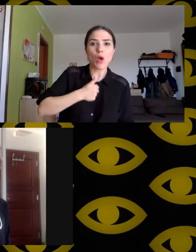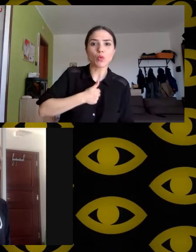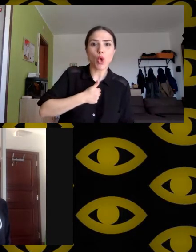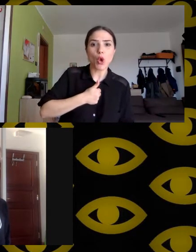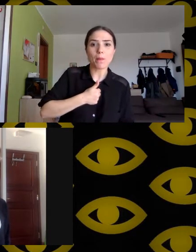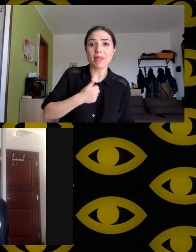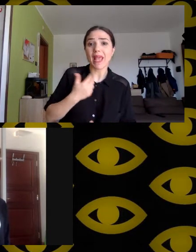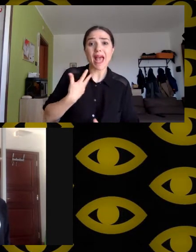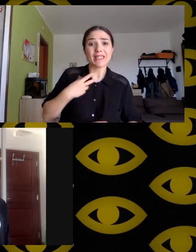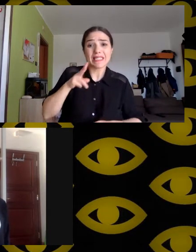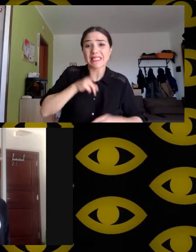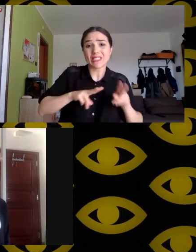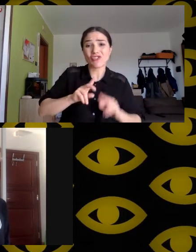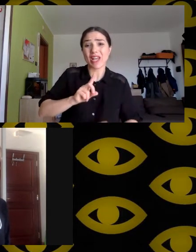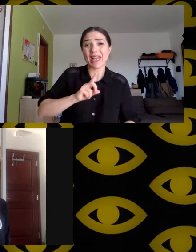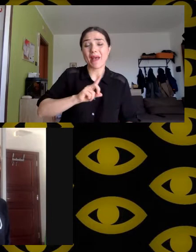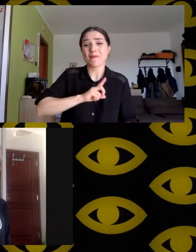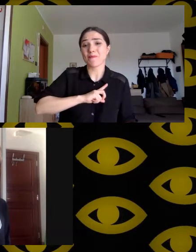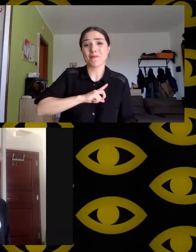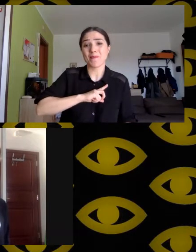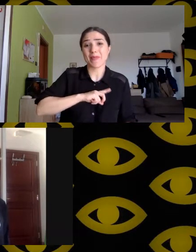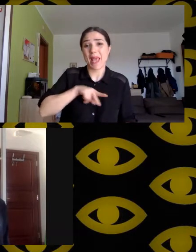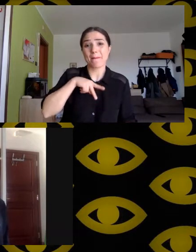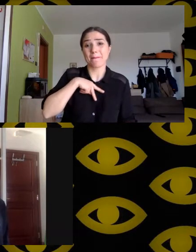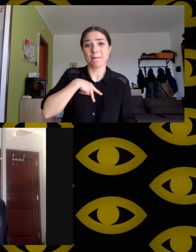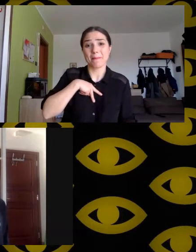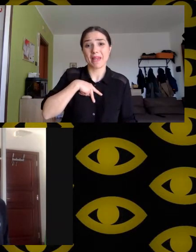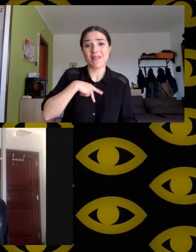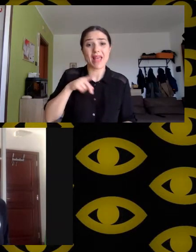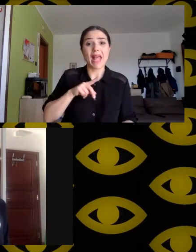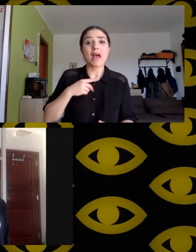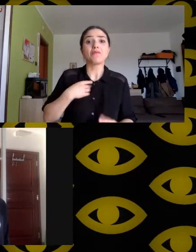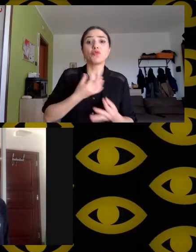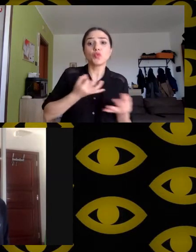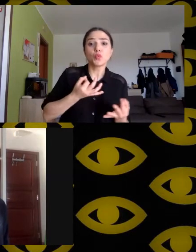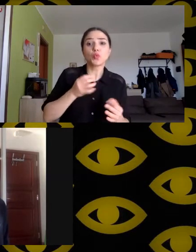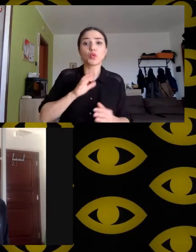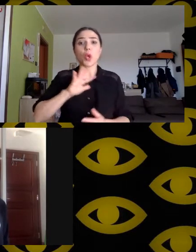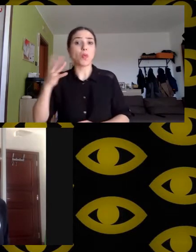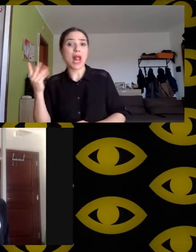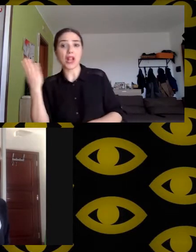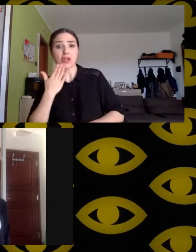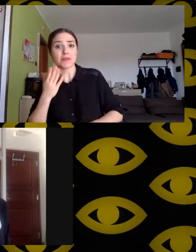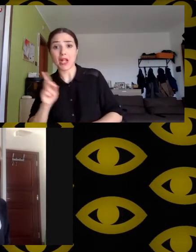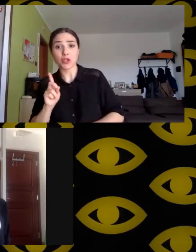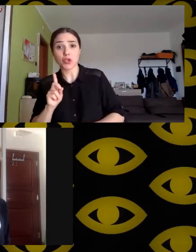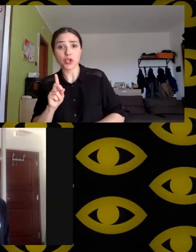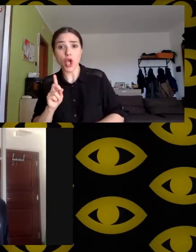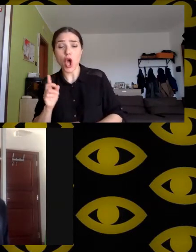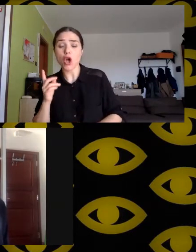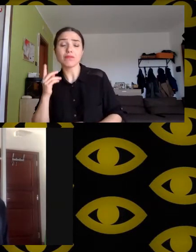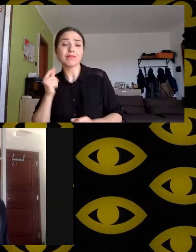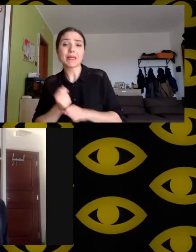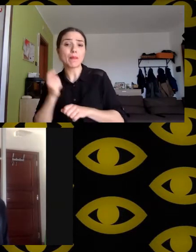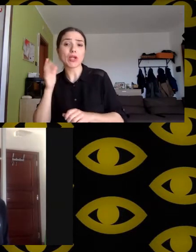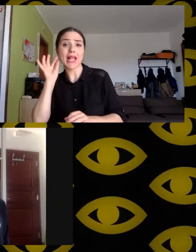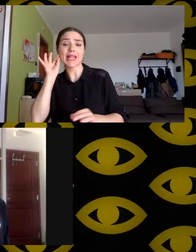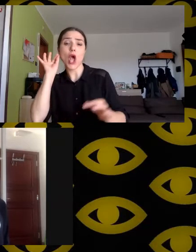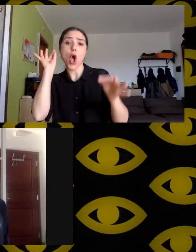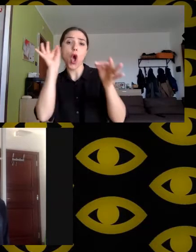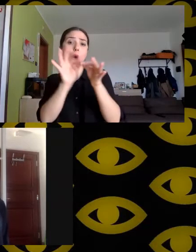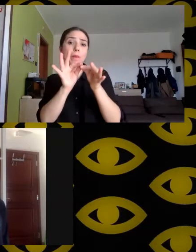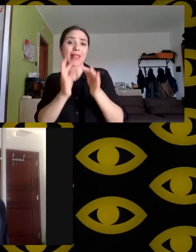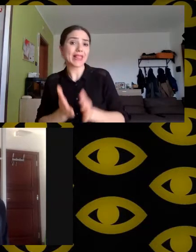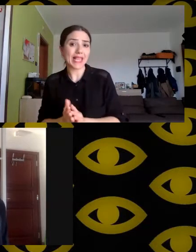altri metodi. Non c'è la ragione da una parte o dall'altra. Entrambi i metodi ci portano allo stesso obiettivo, che è una